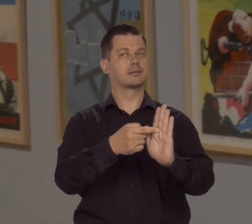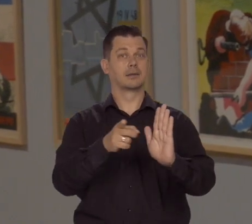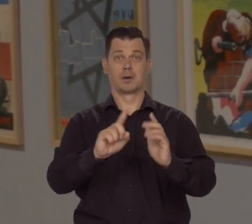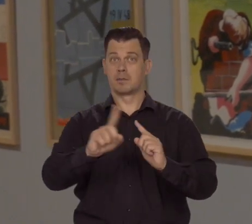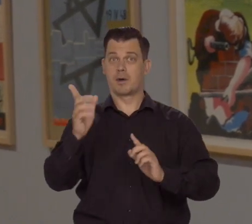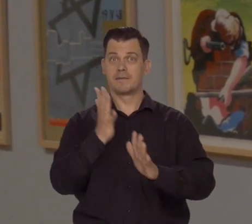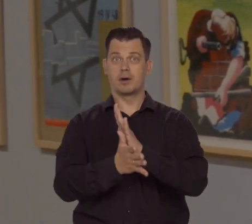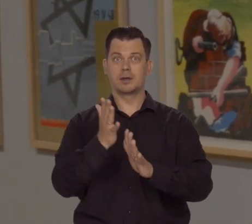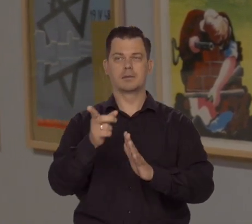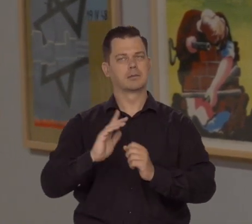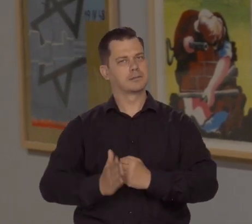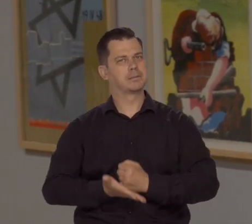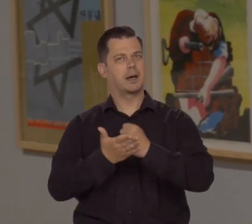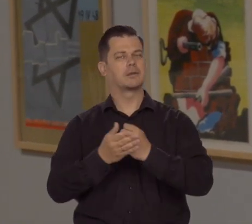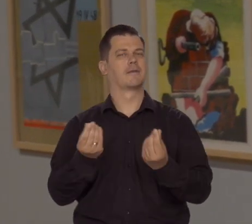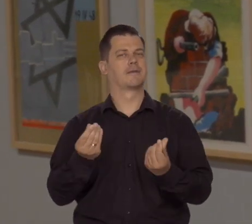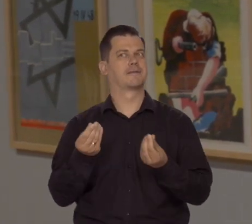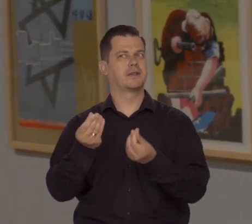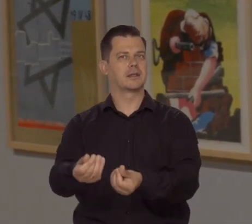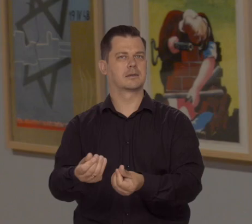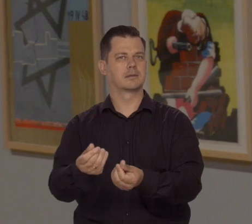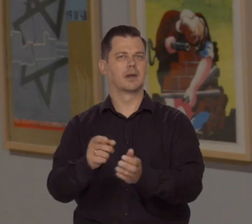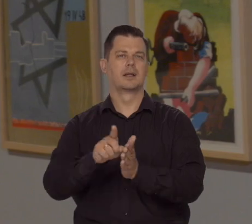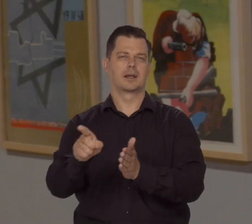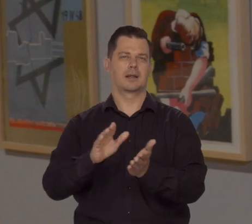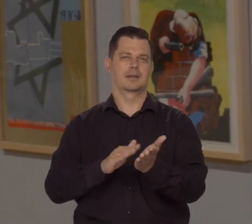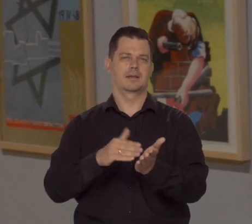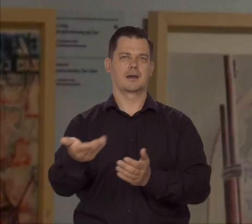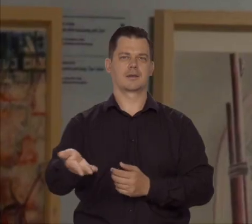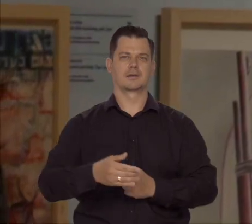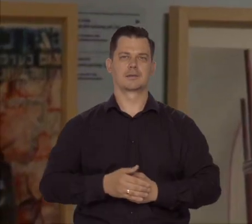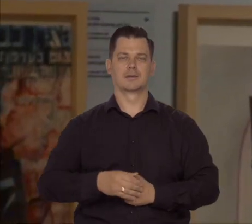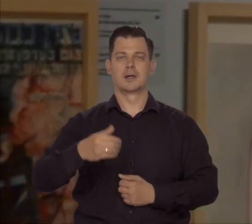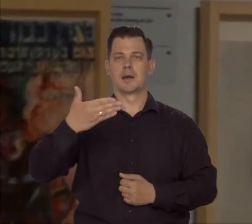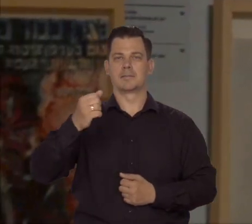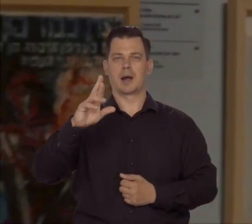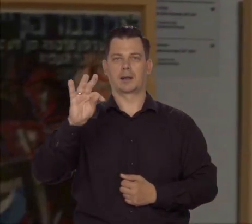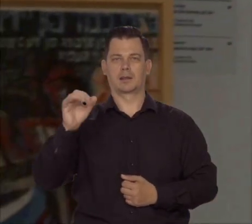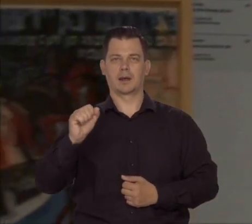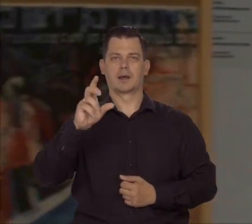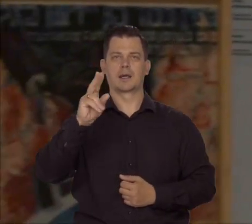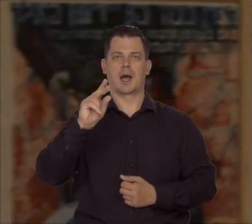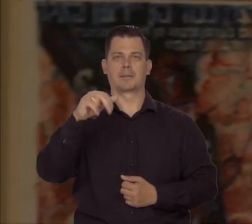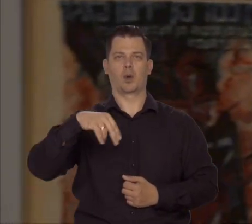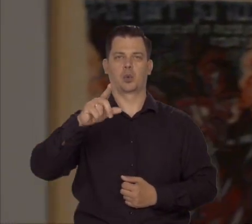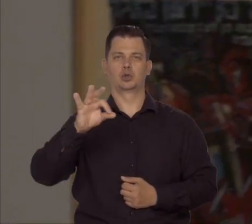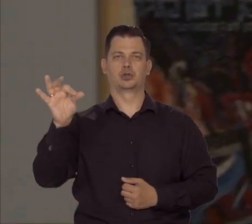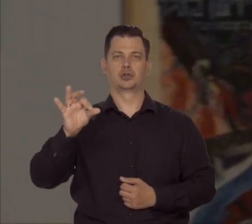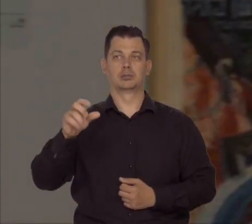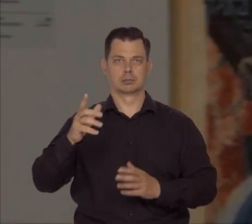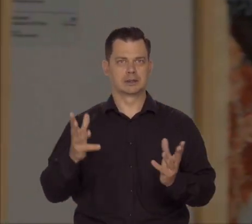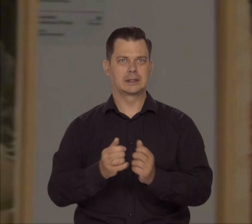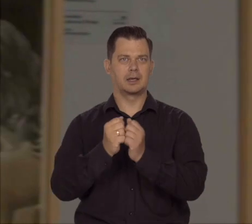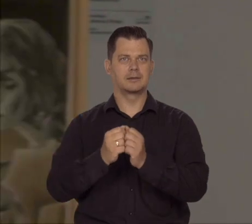w trudnych powojennych warunkach wsparcia materialnego dla nagrodzonych. Marta Kapełuś znalazła dokumenty,